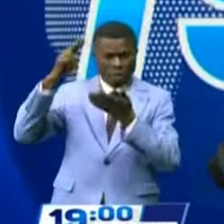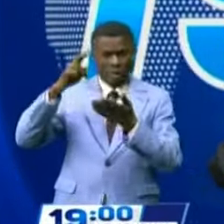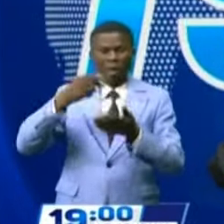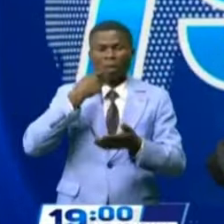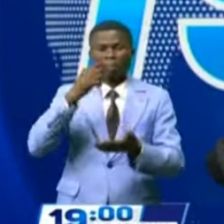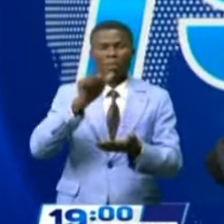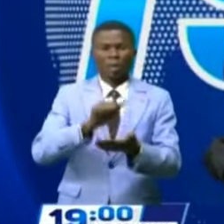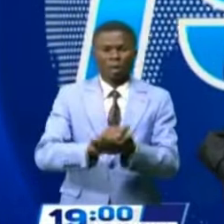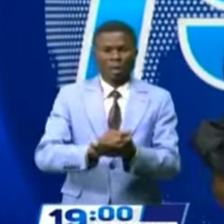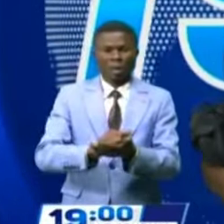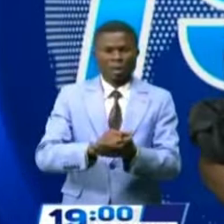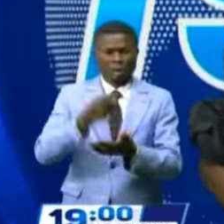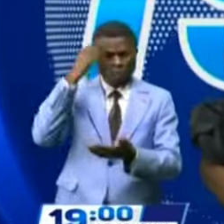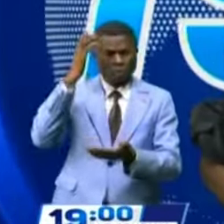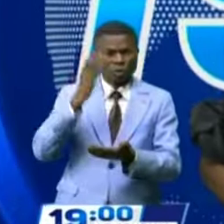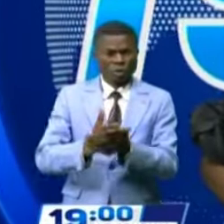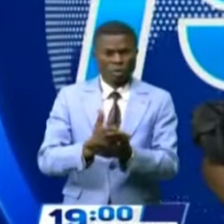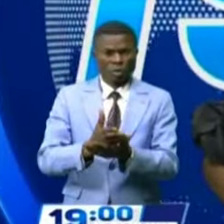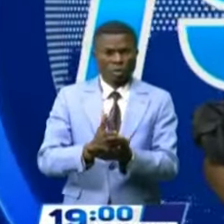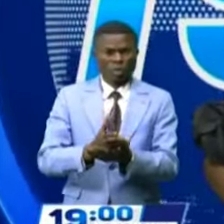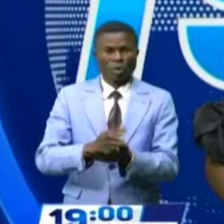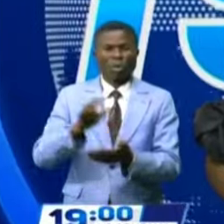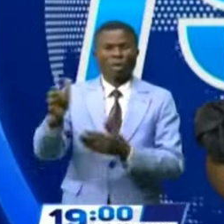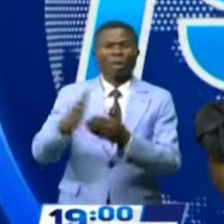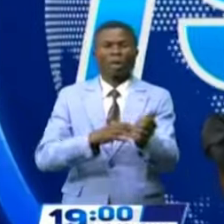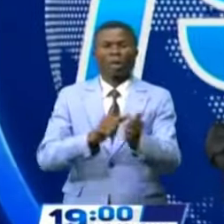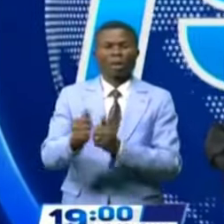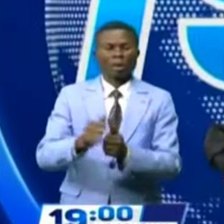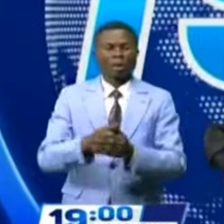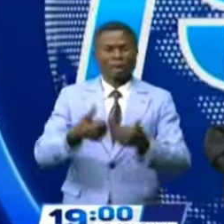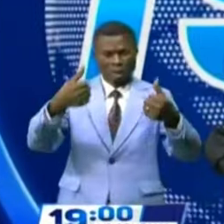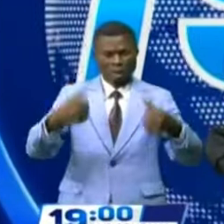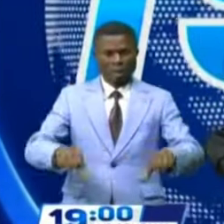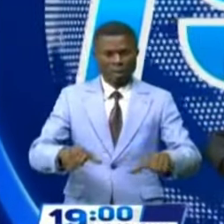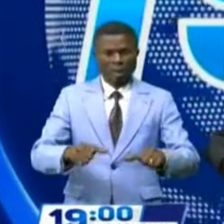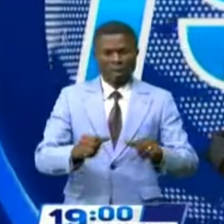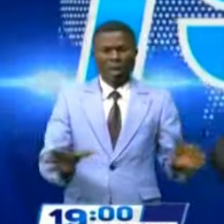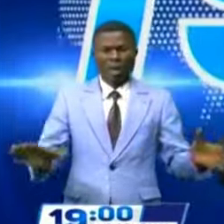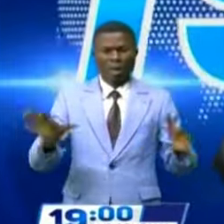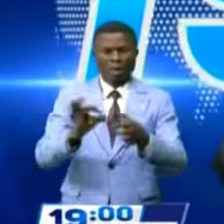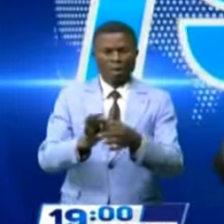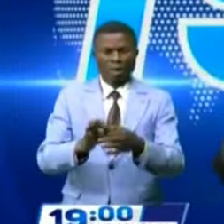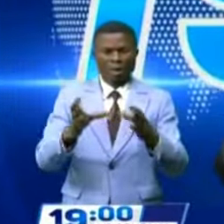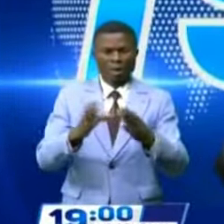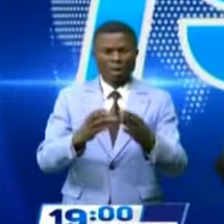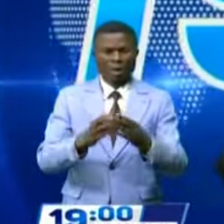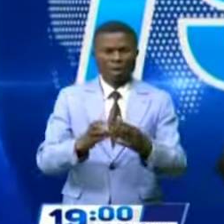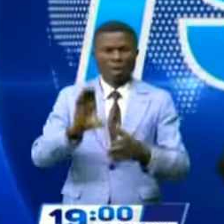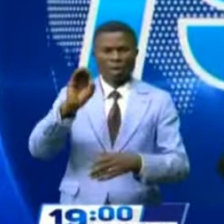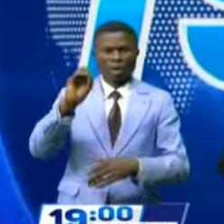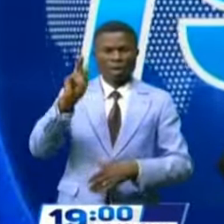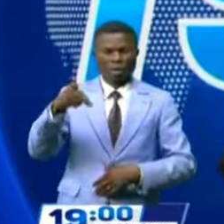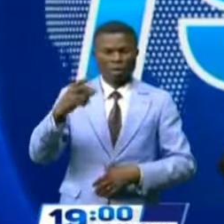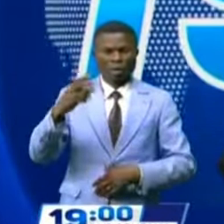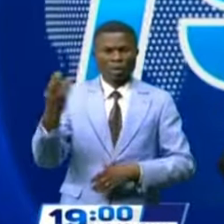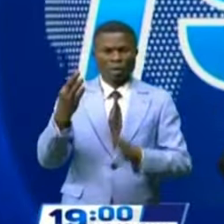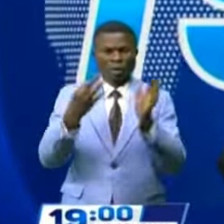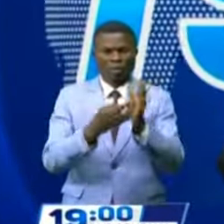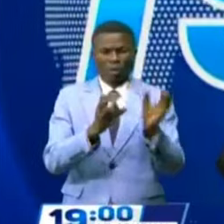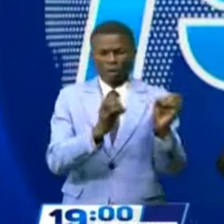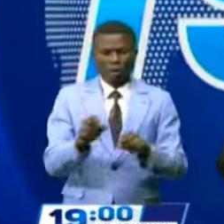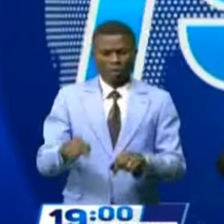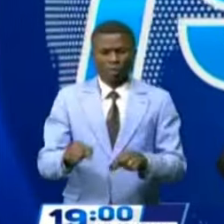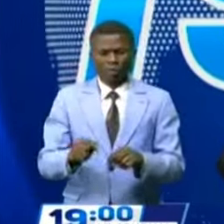ainsi décidé pour lutter contre la pollution afin de rester en harmonie avec la COP28 qui se tient en ce